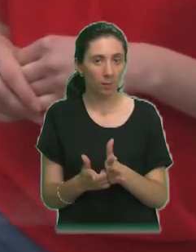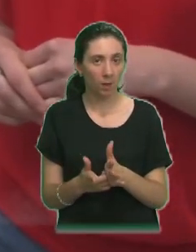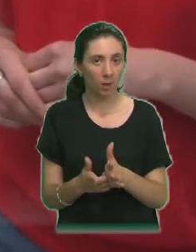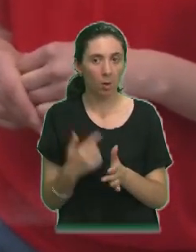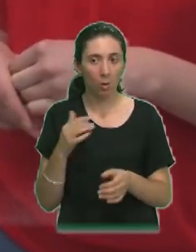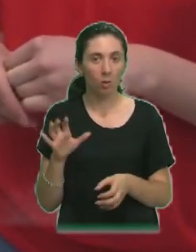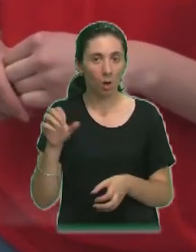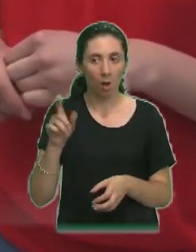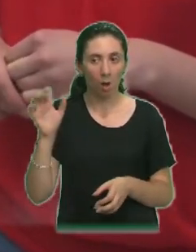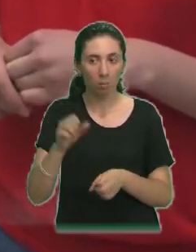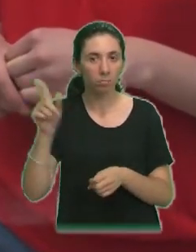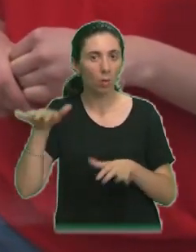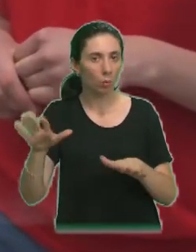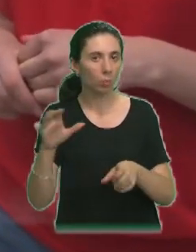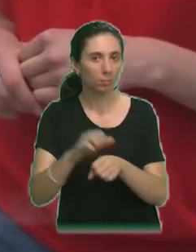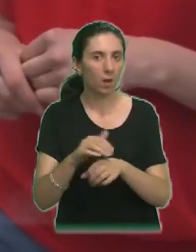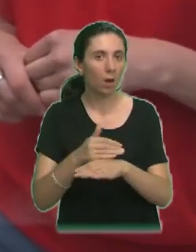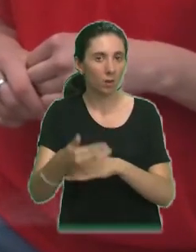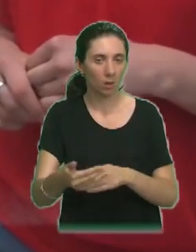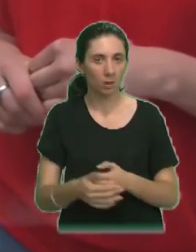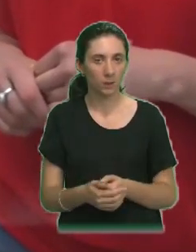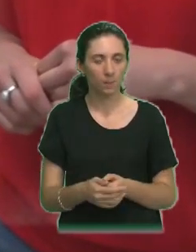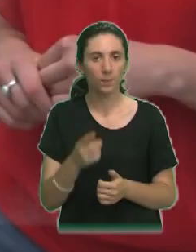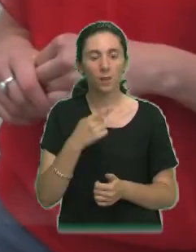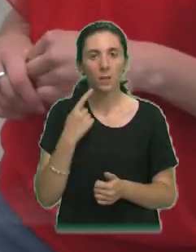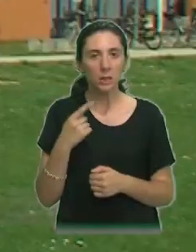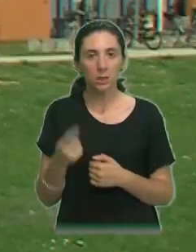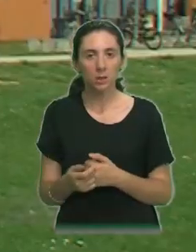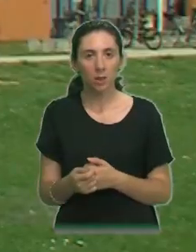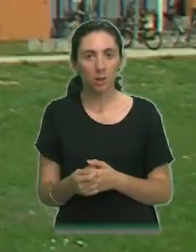Nisam, tek nakon nekog vremena skužim da primijete.